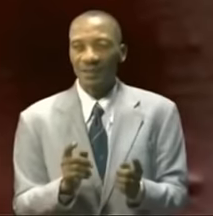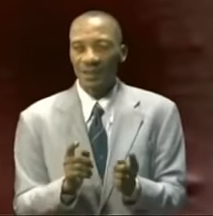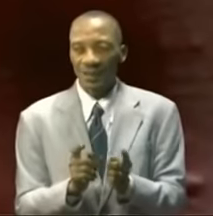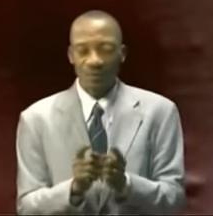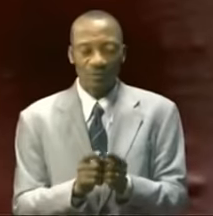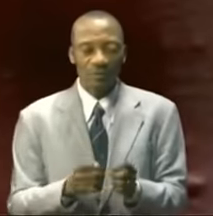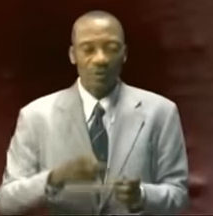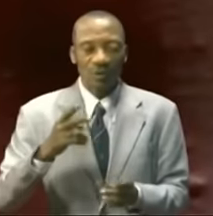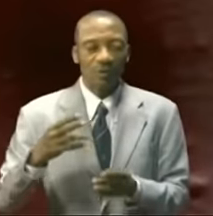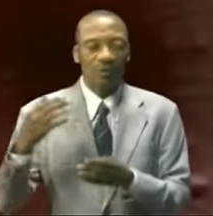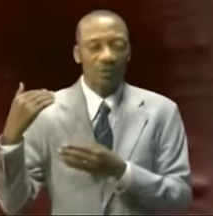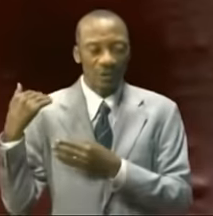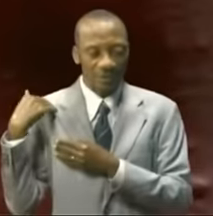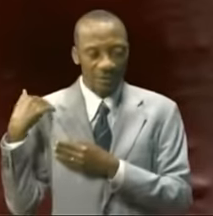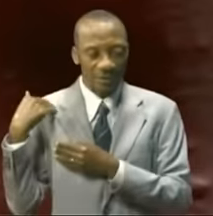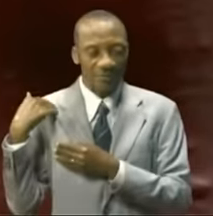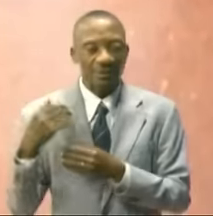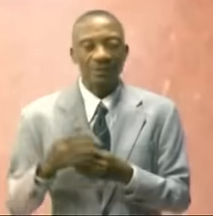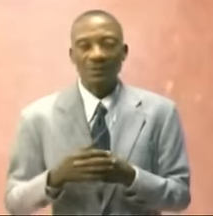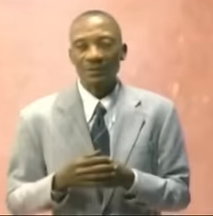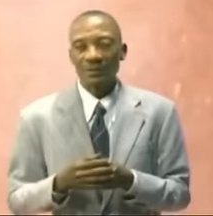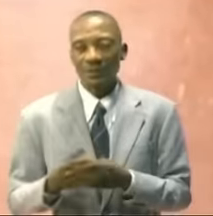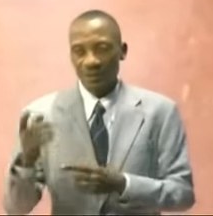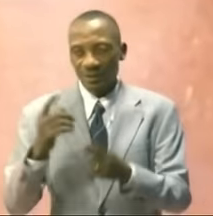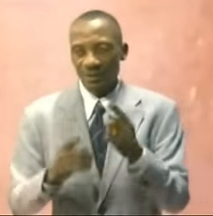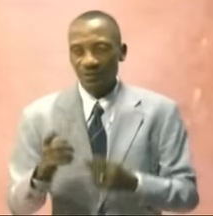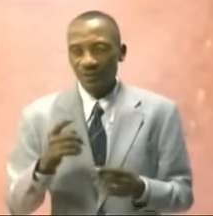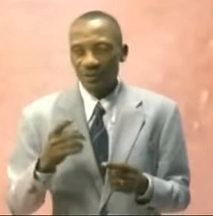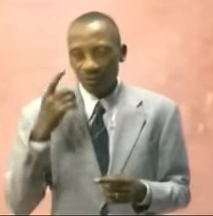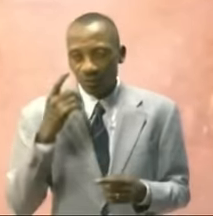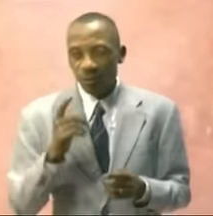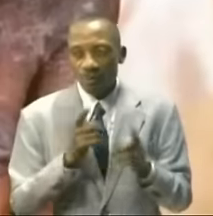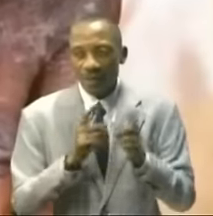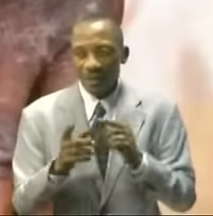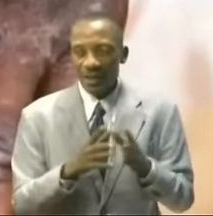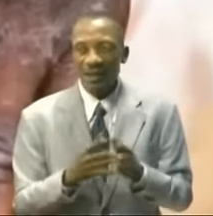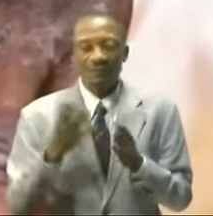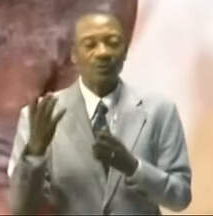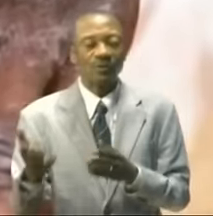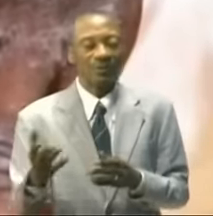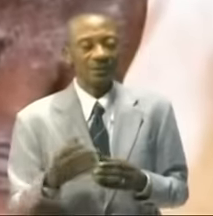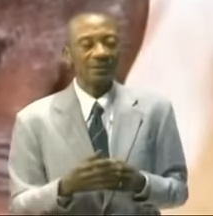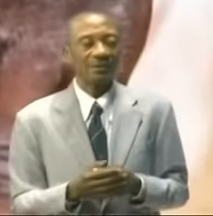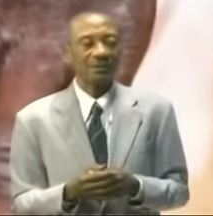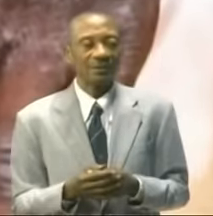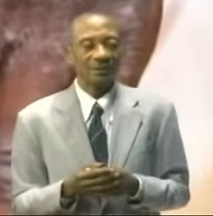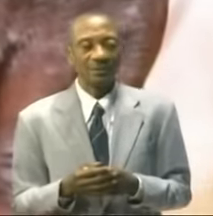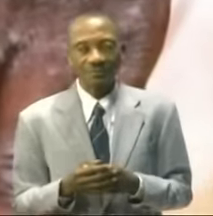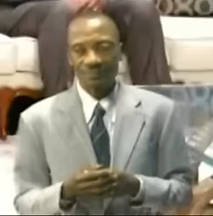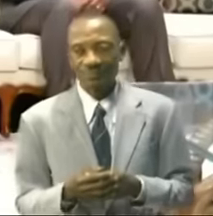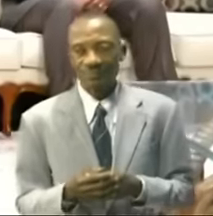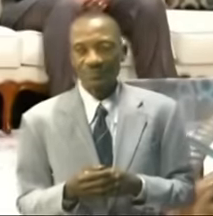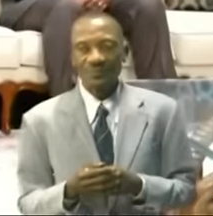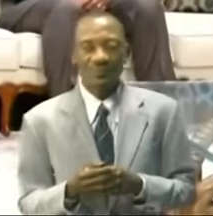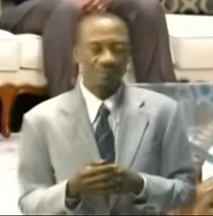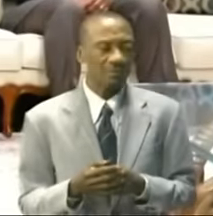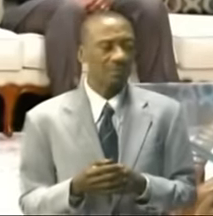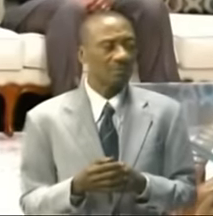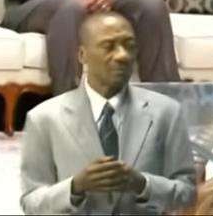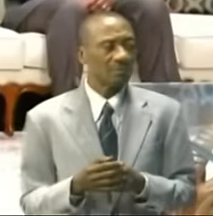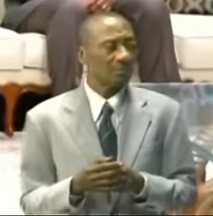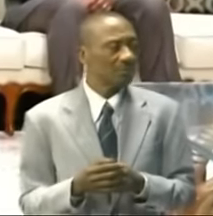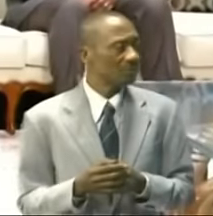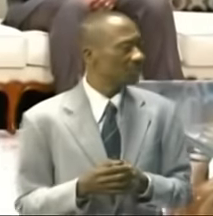est terrassé par la maladie de Mpox, ce haut fonctionnaire de l'Union africaine est venu rassurer le chef de l'État